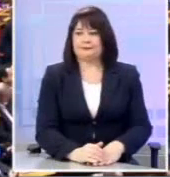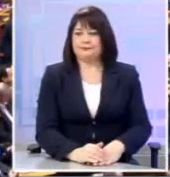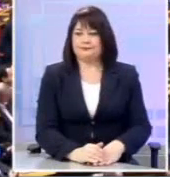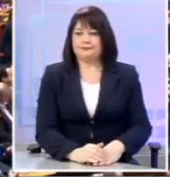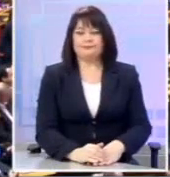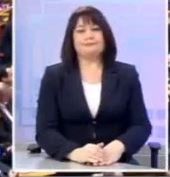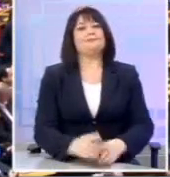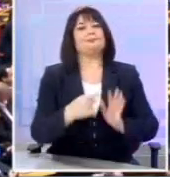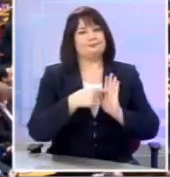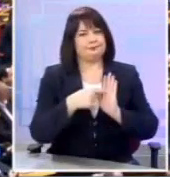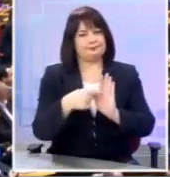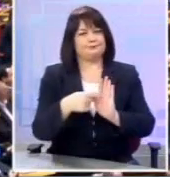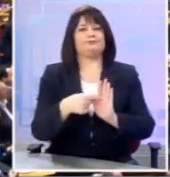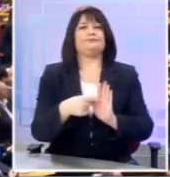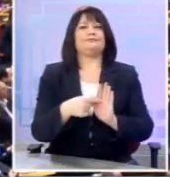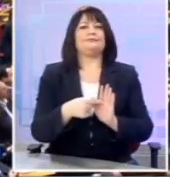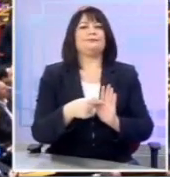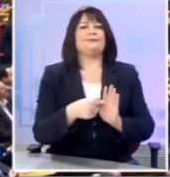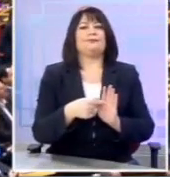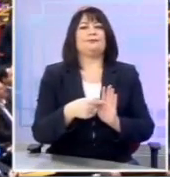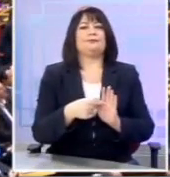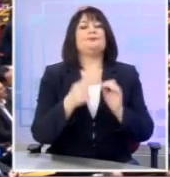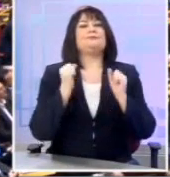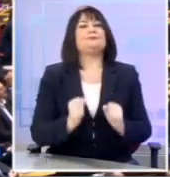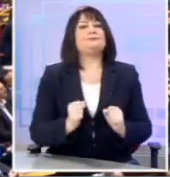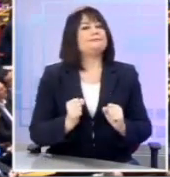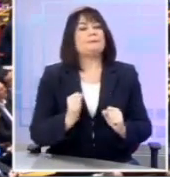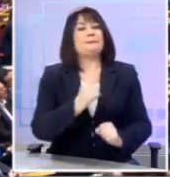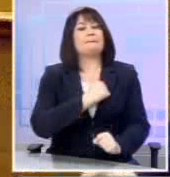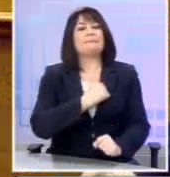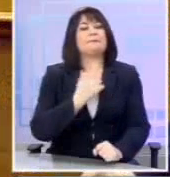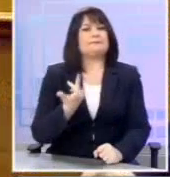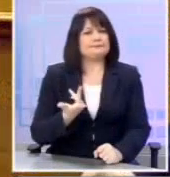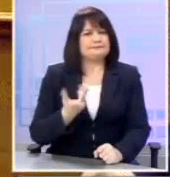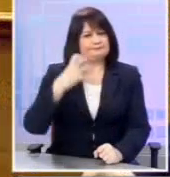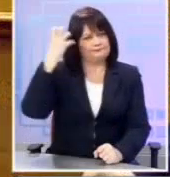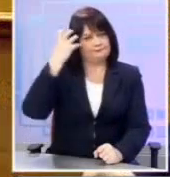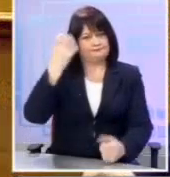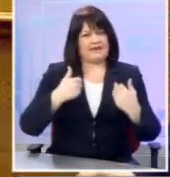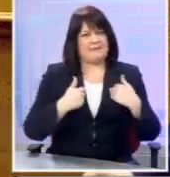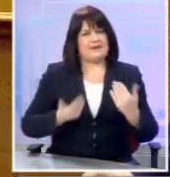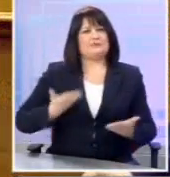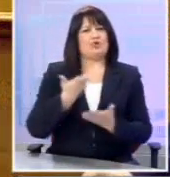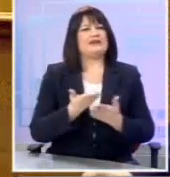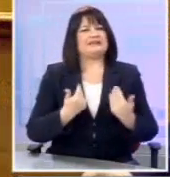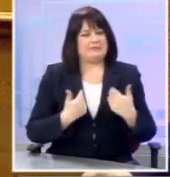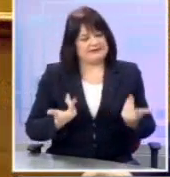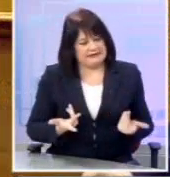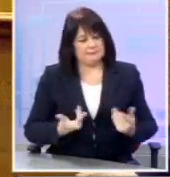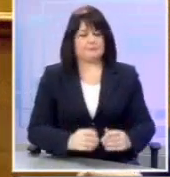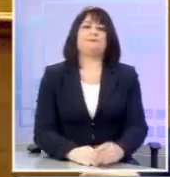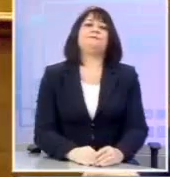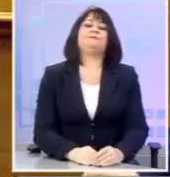να παρουσιάσω τις βασικές αρχές και τη φιλοσοφία της δικής μας πρότασης.